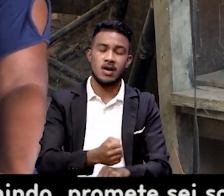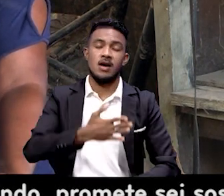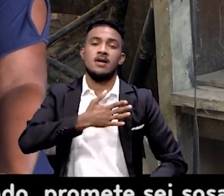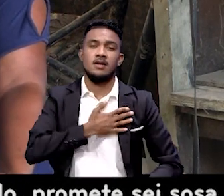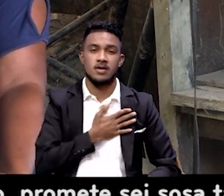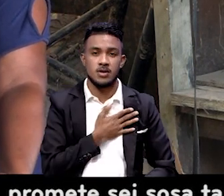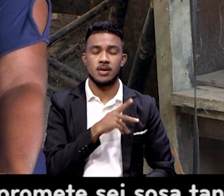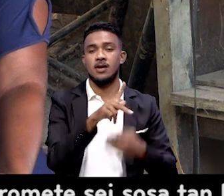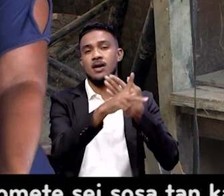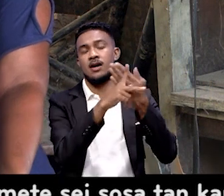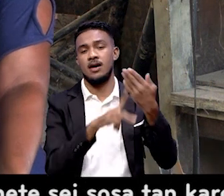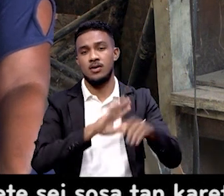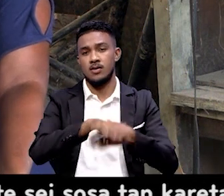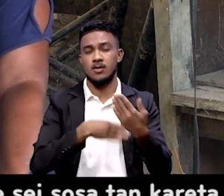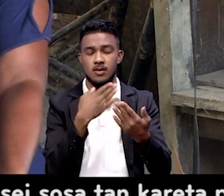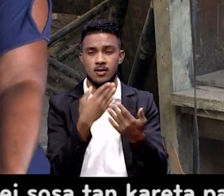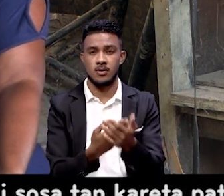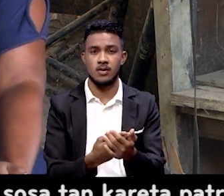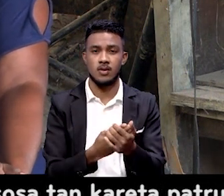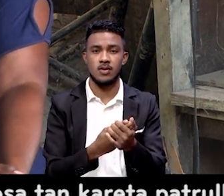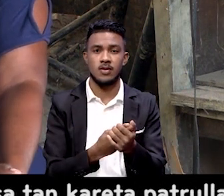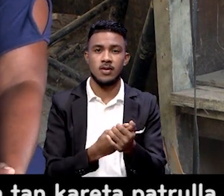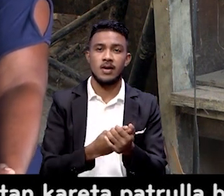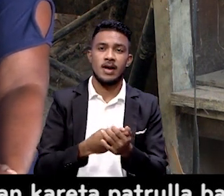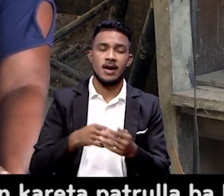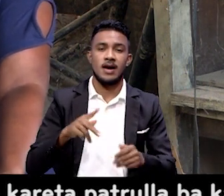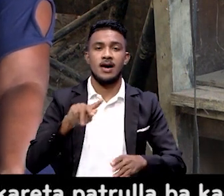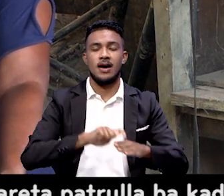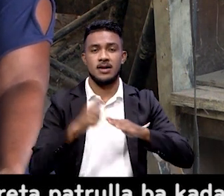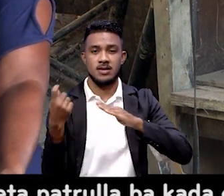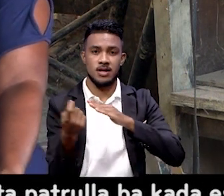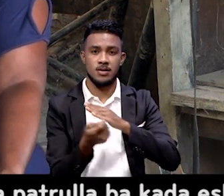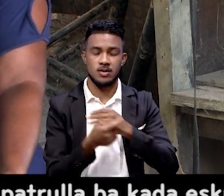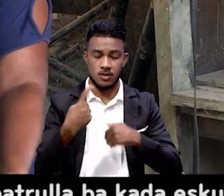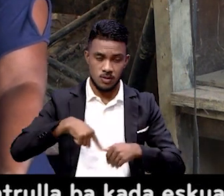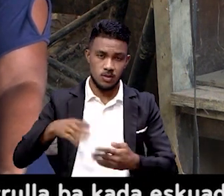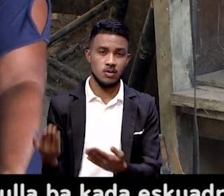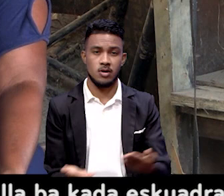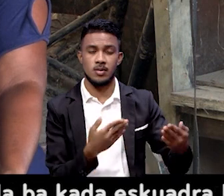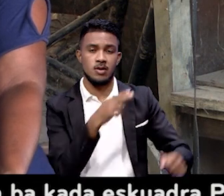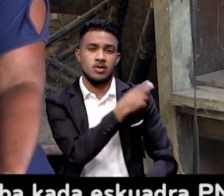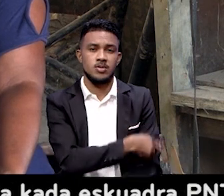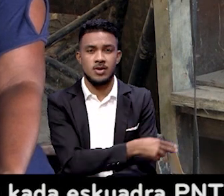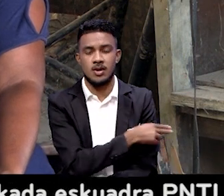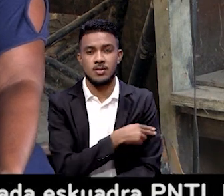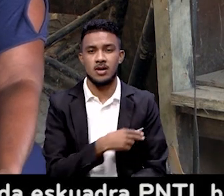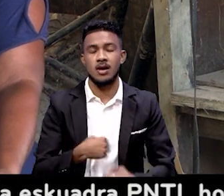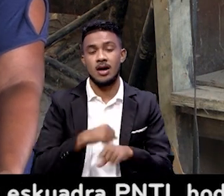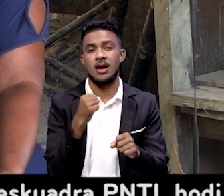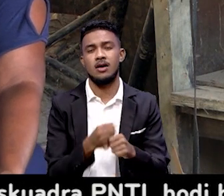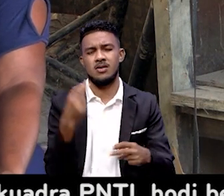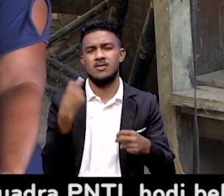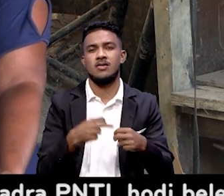hutu. Ansa ne kelen sene mas fitar hutu o gen sene pa ispital karik mas. Hal terus los, ne